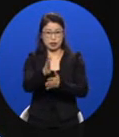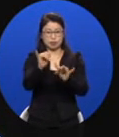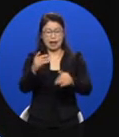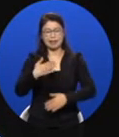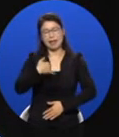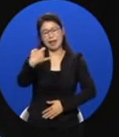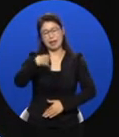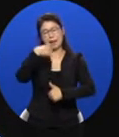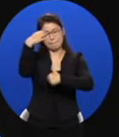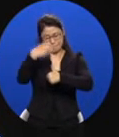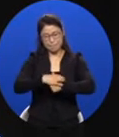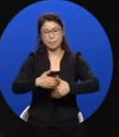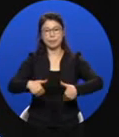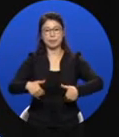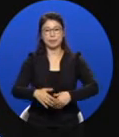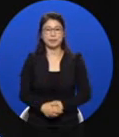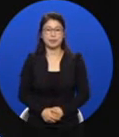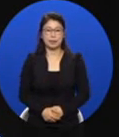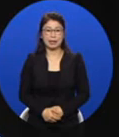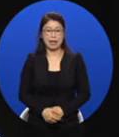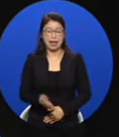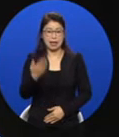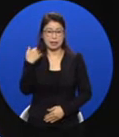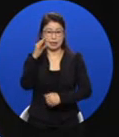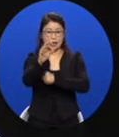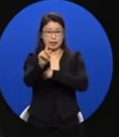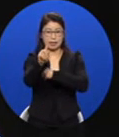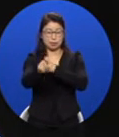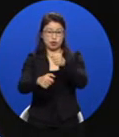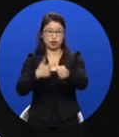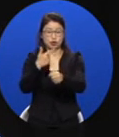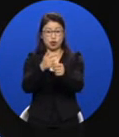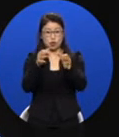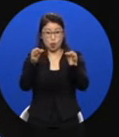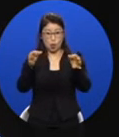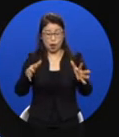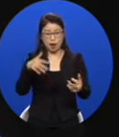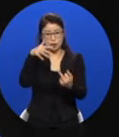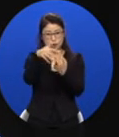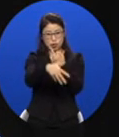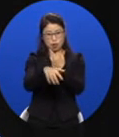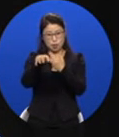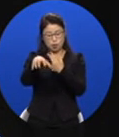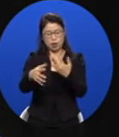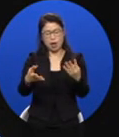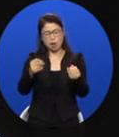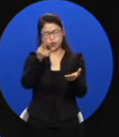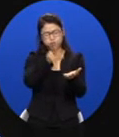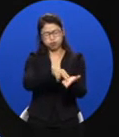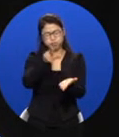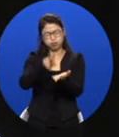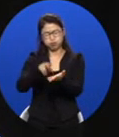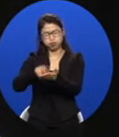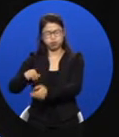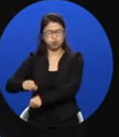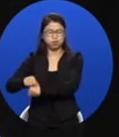저에게 맡겨주셔야 할 거 아니겠습니까? 지난 16년 동안 산남 지역에 많은 문제들이 쌓여